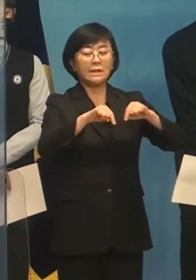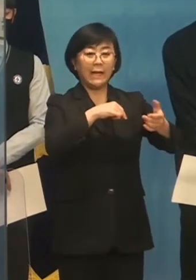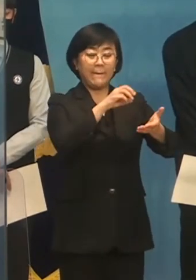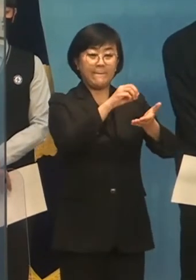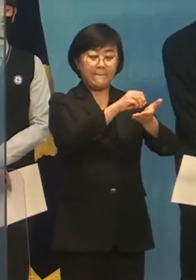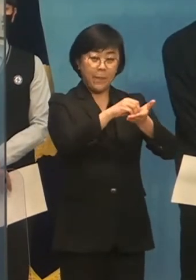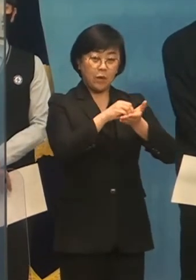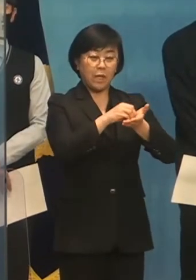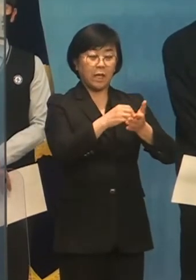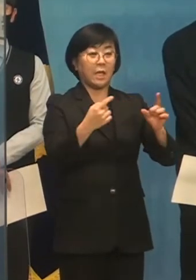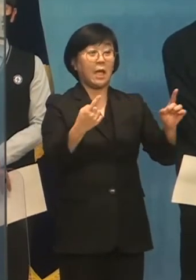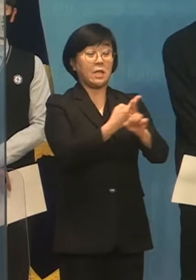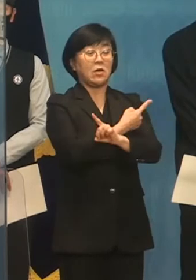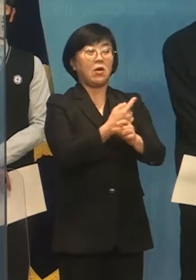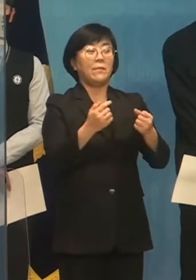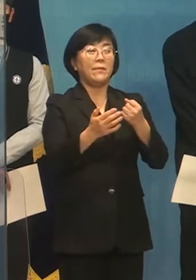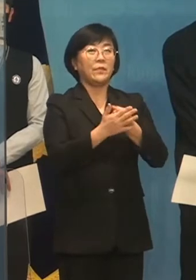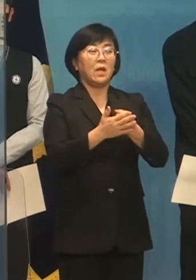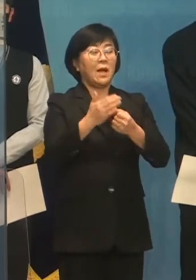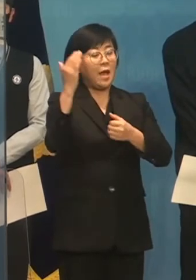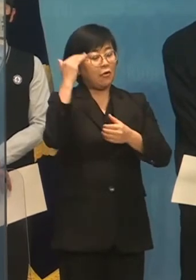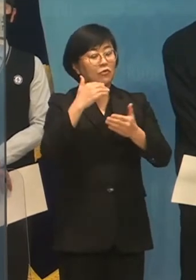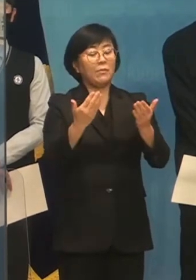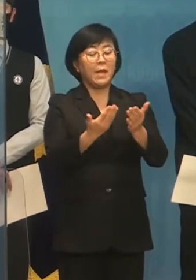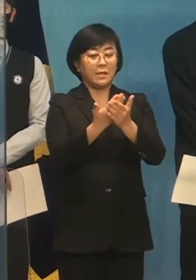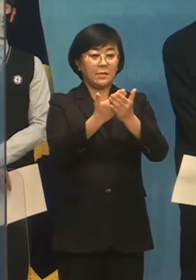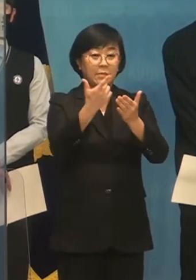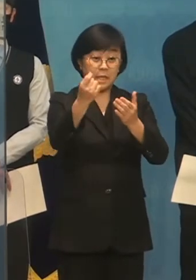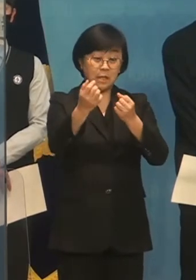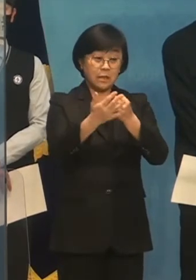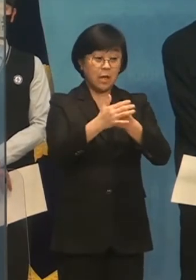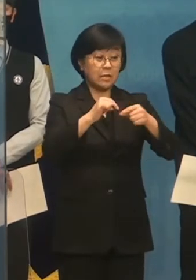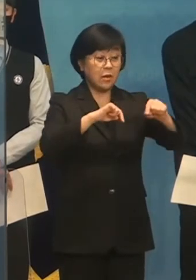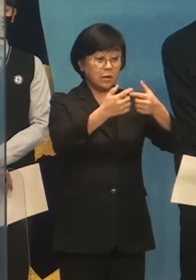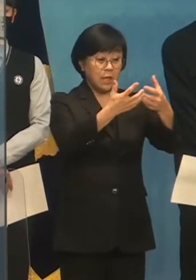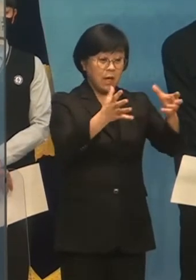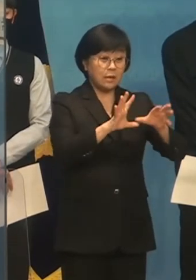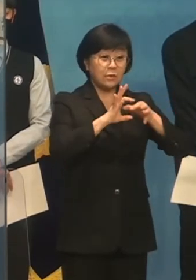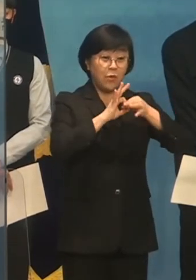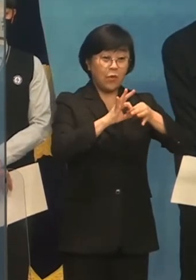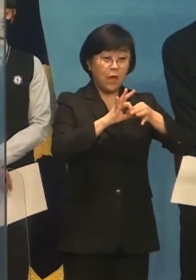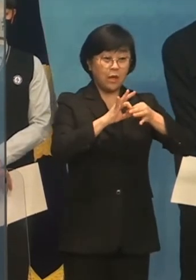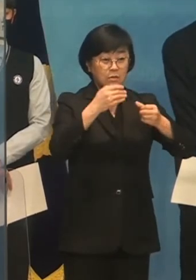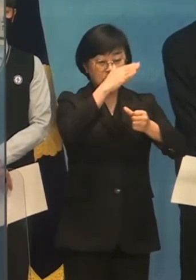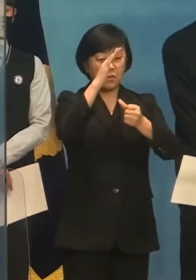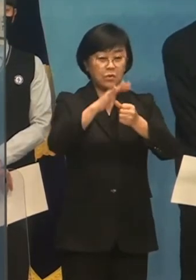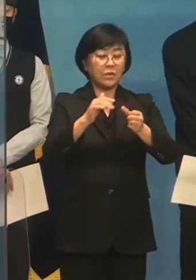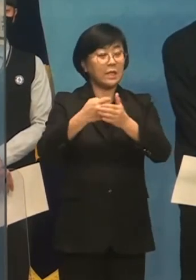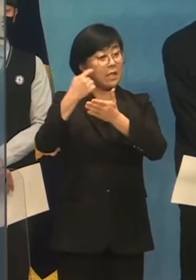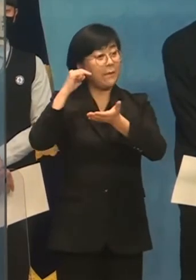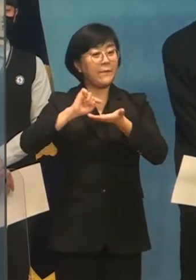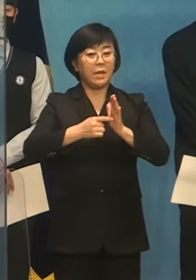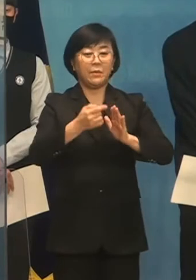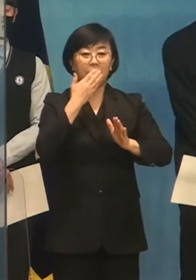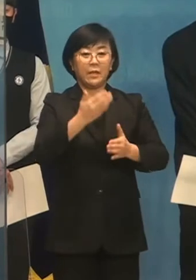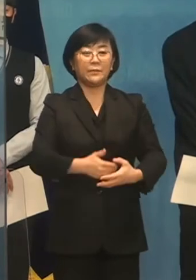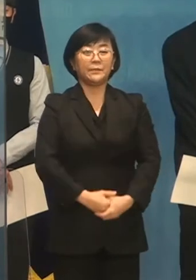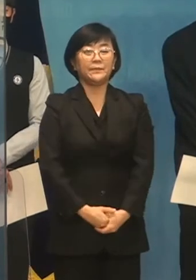개정은 대한민국의 매우 큰 발전입니다. 정당을 통해 그 조금이나마 청소년들의 의견을 개진할 수 있게